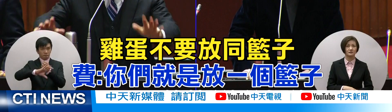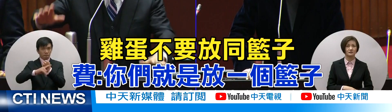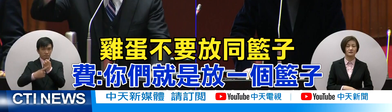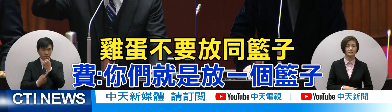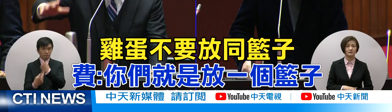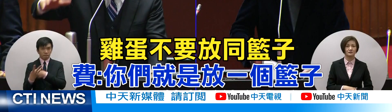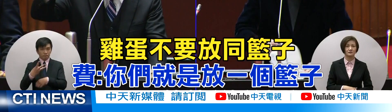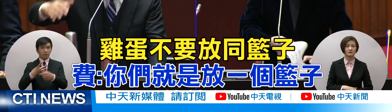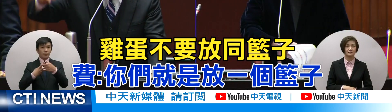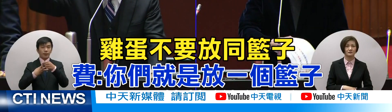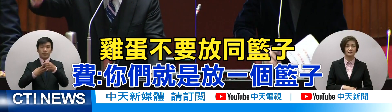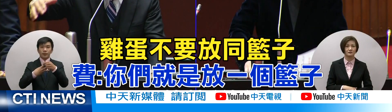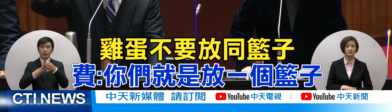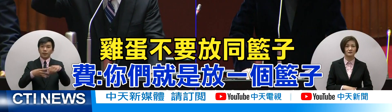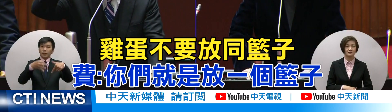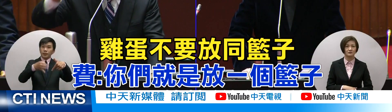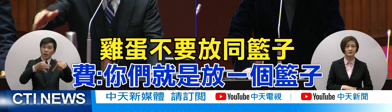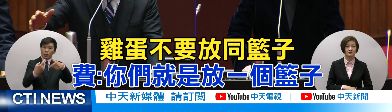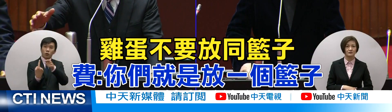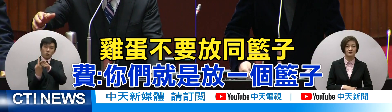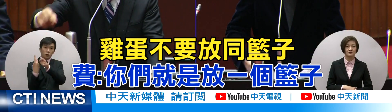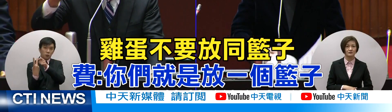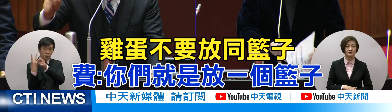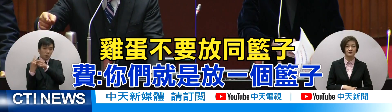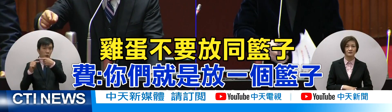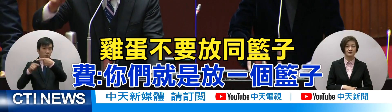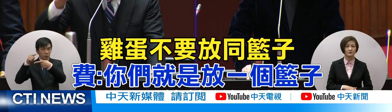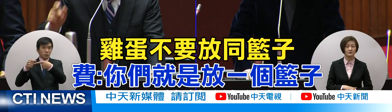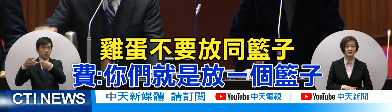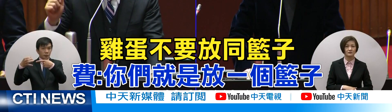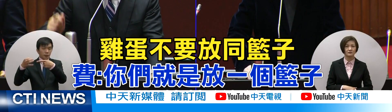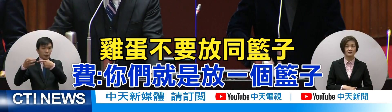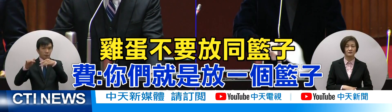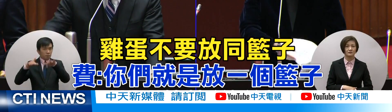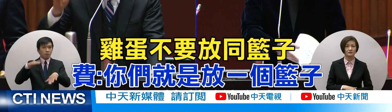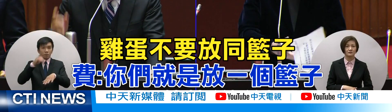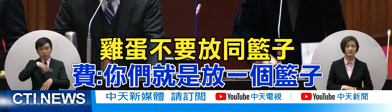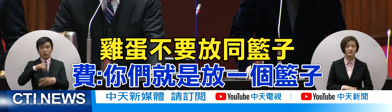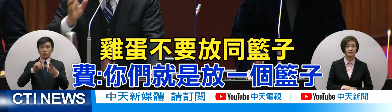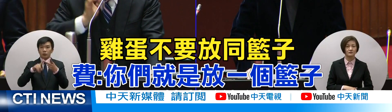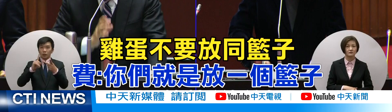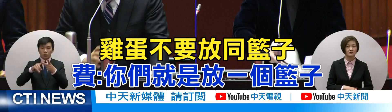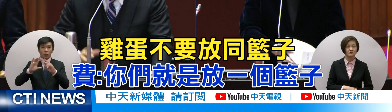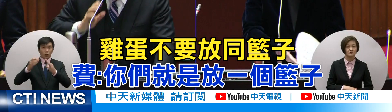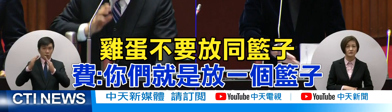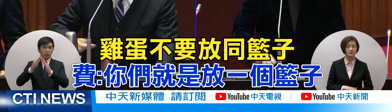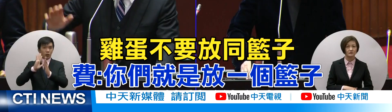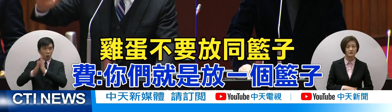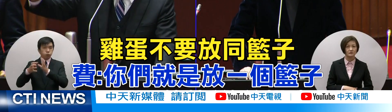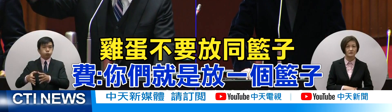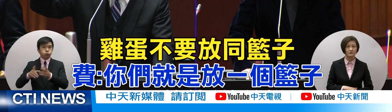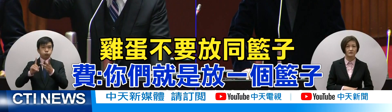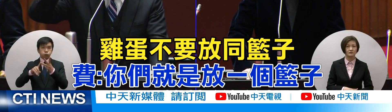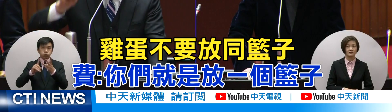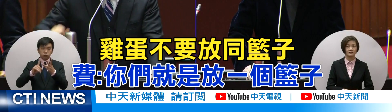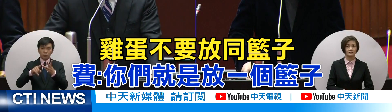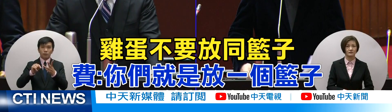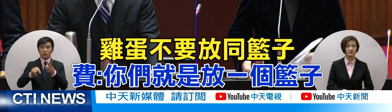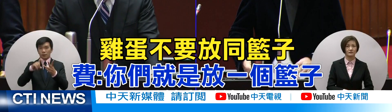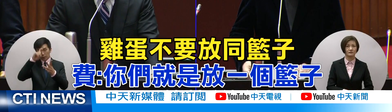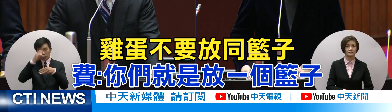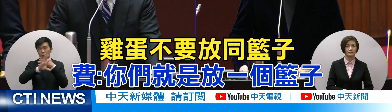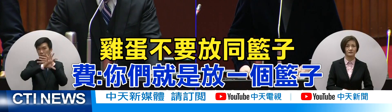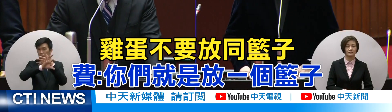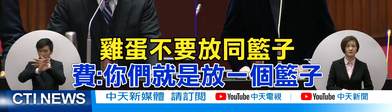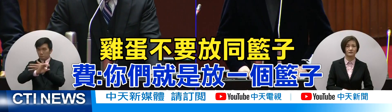价格不低于去年前年的平均价；第二，组国家队；第三，尽力打开各外销